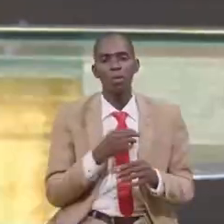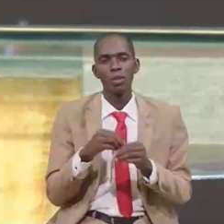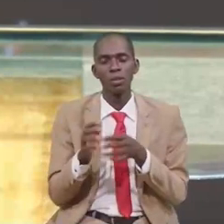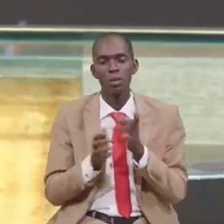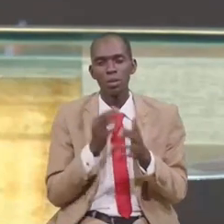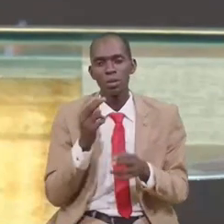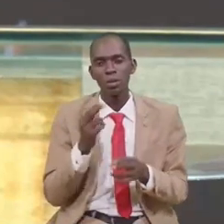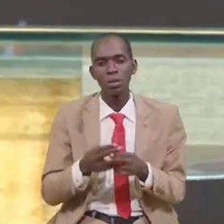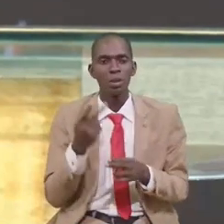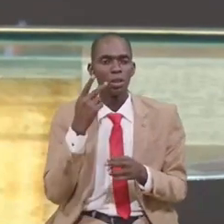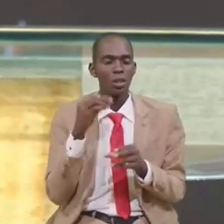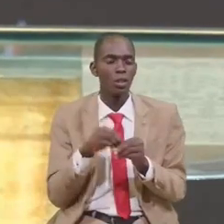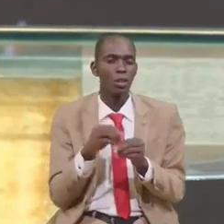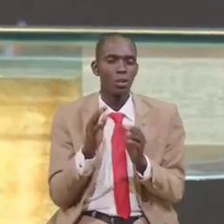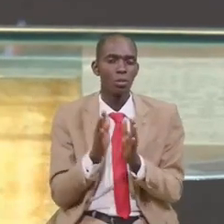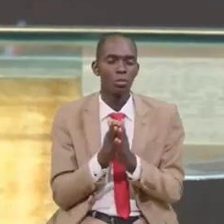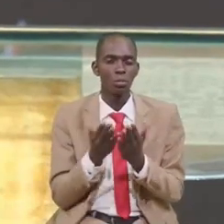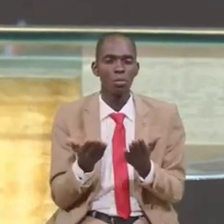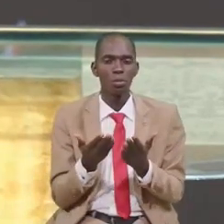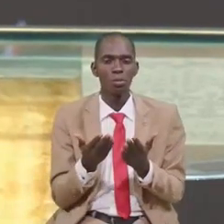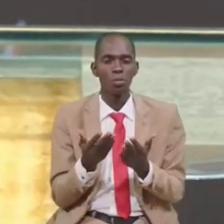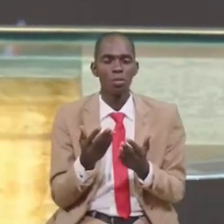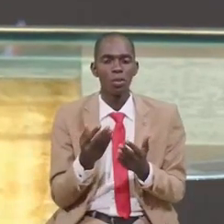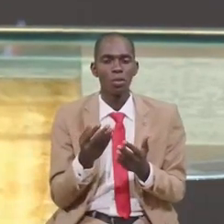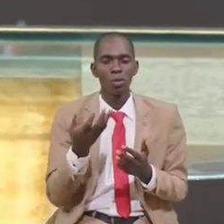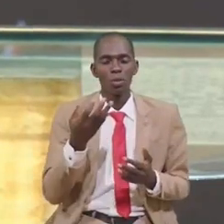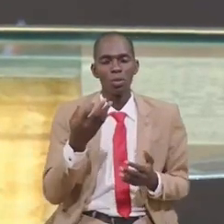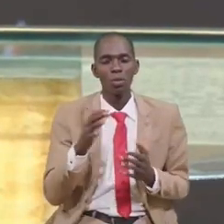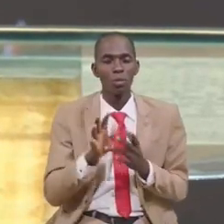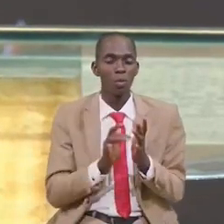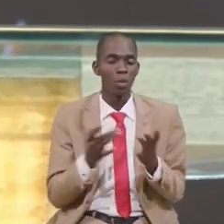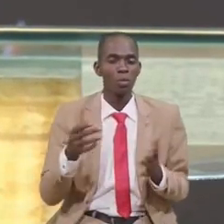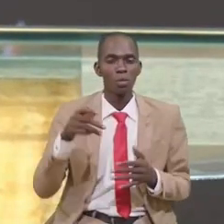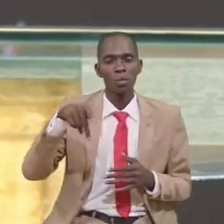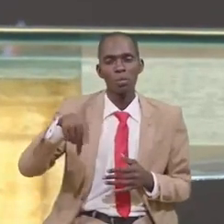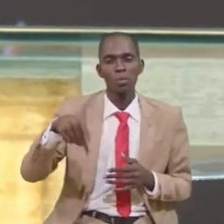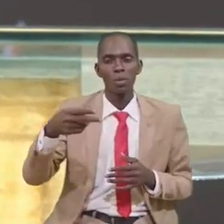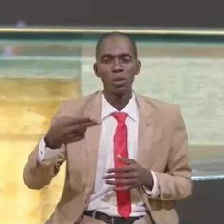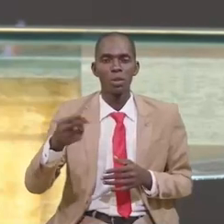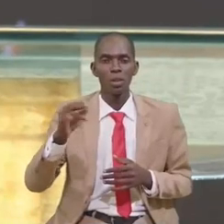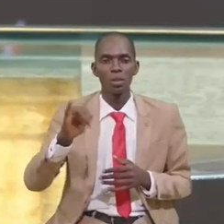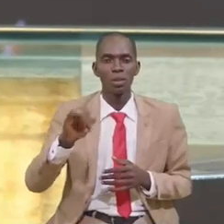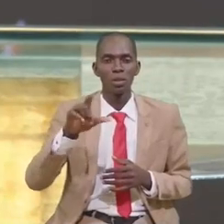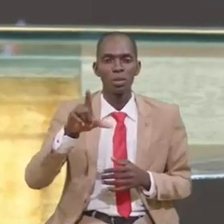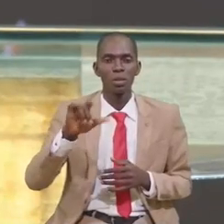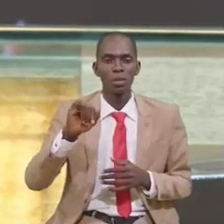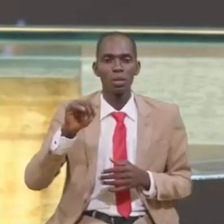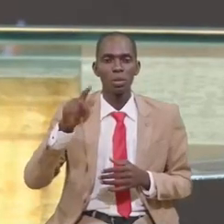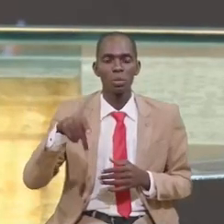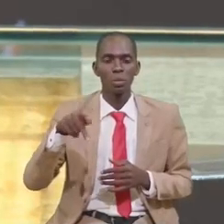chapitre 4. Philippiens 4. J'ai lu le verset 6. Philippiens 4,